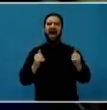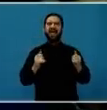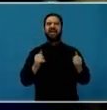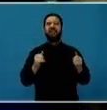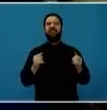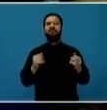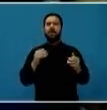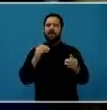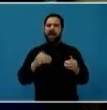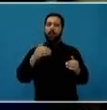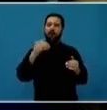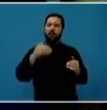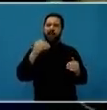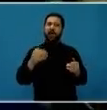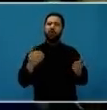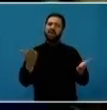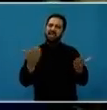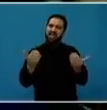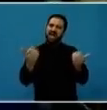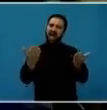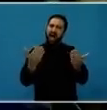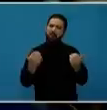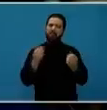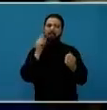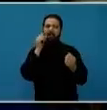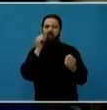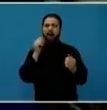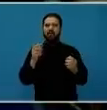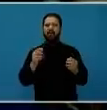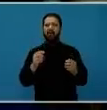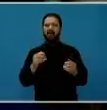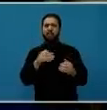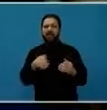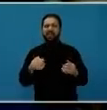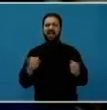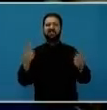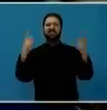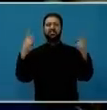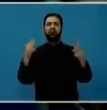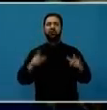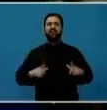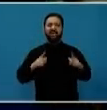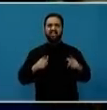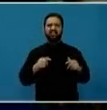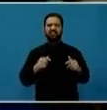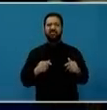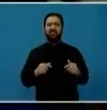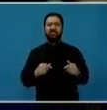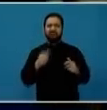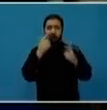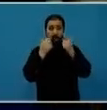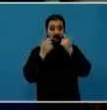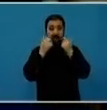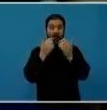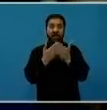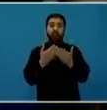îi îndeamnă pe oameni până la sfârșitul vieții să se căiască de păcatele pe care l-au făcut.